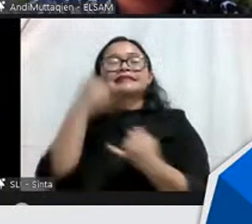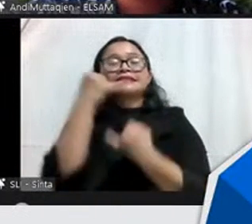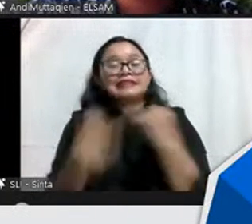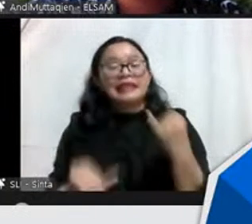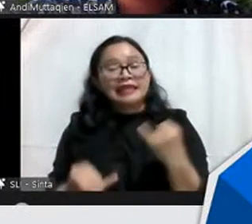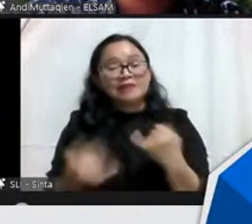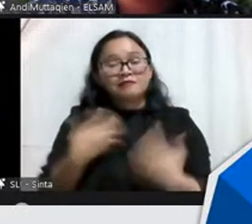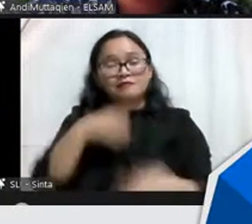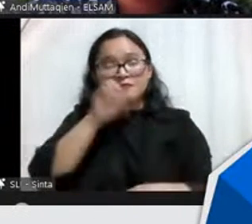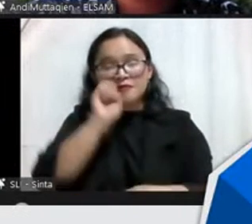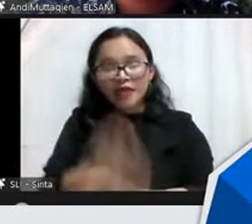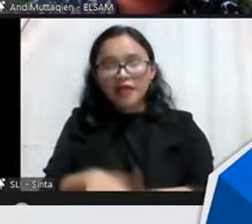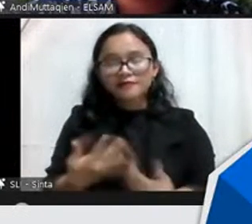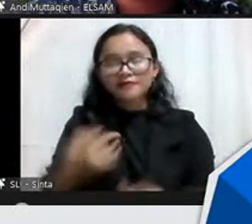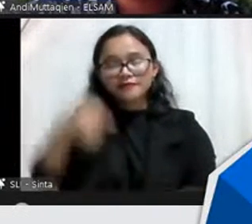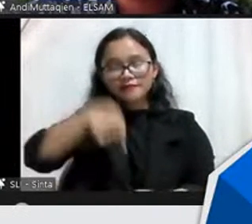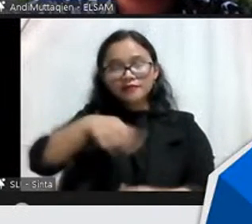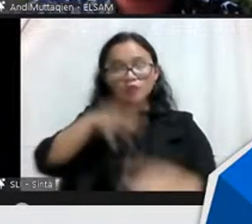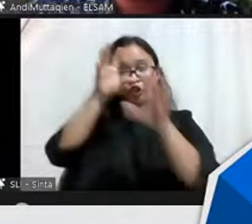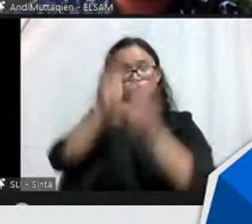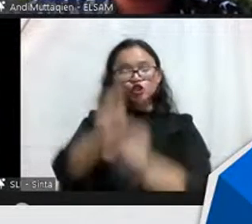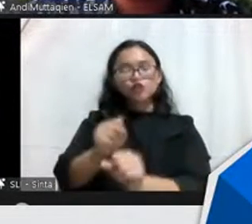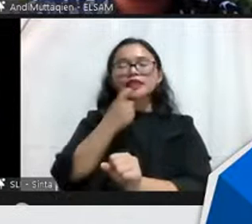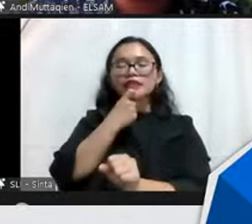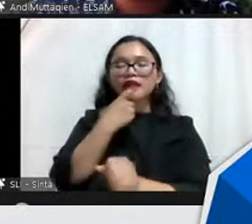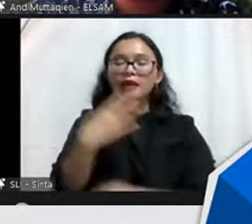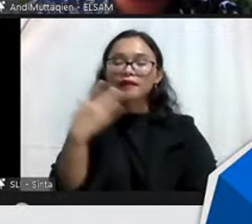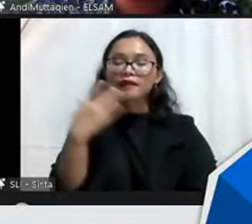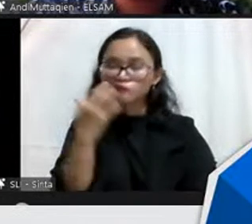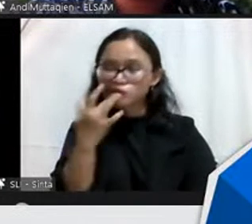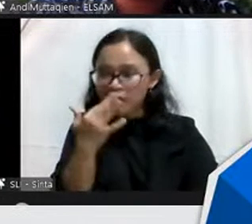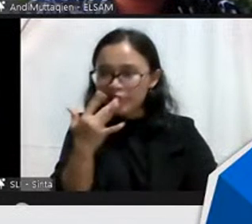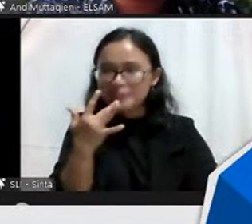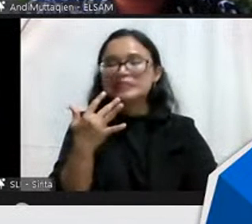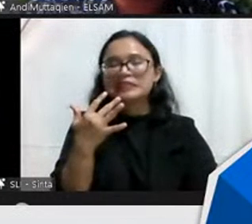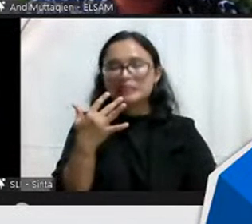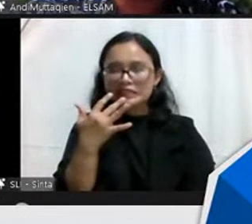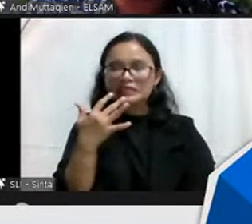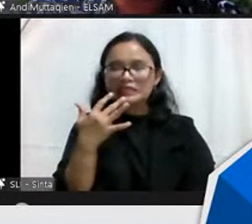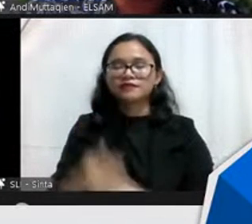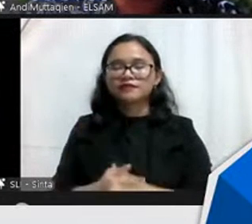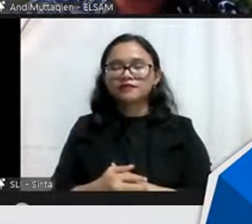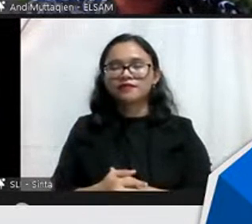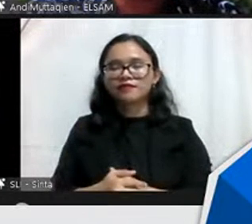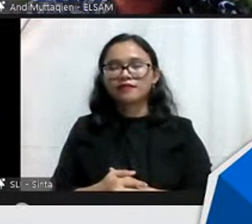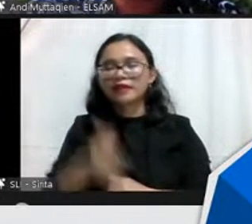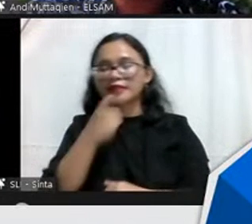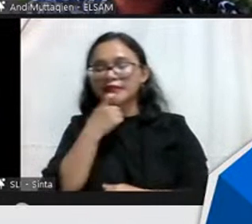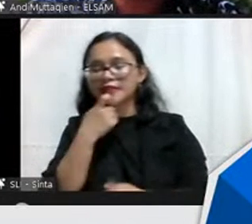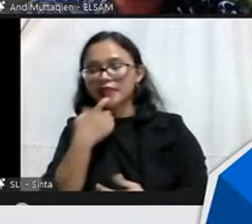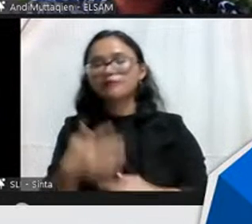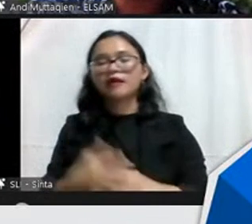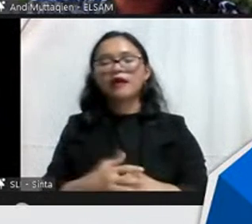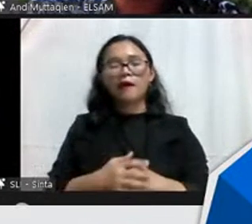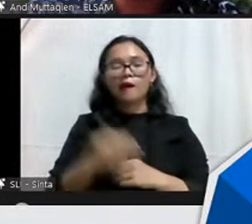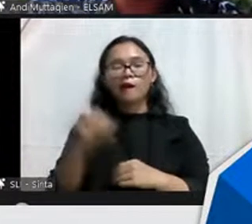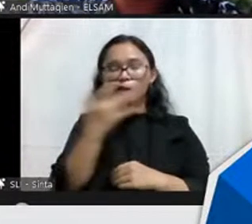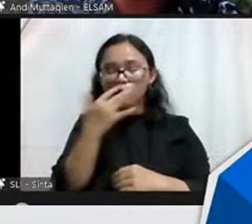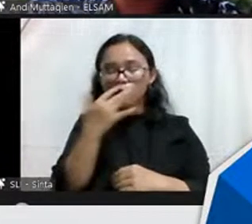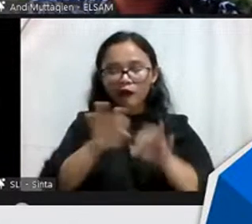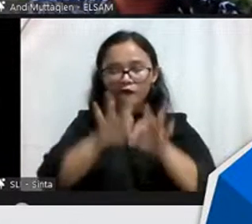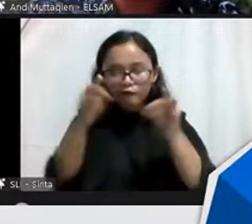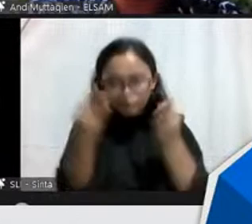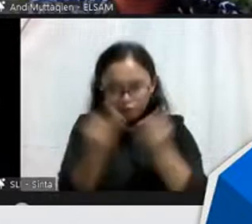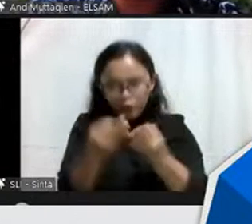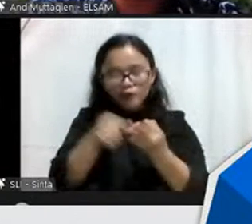kita dalam khusus untuk sektor perberasan tentu saja forum sustainability rise forum itu menjadi Point yang ba untuk